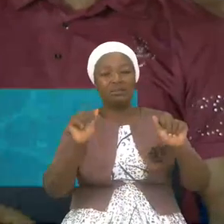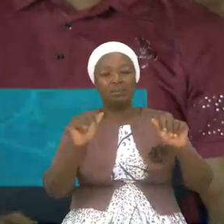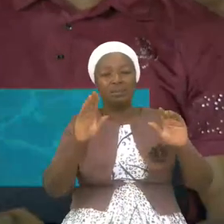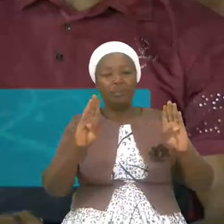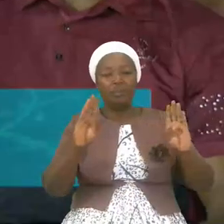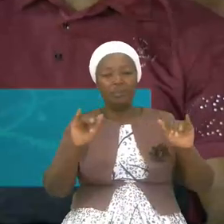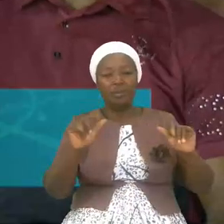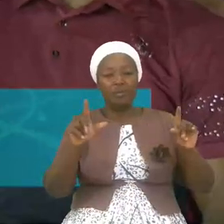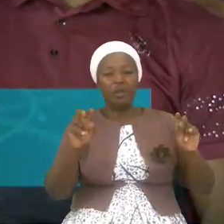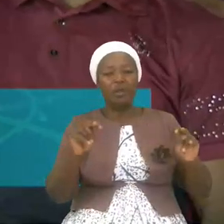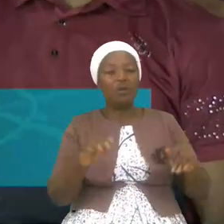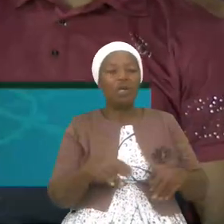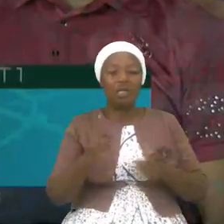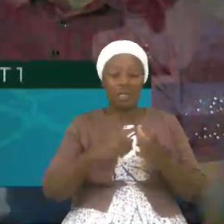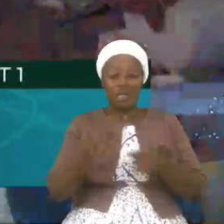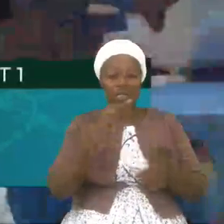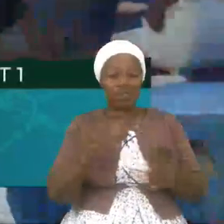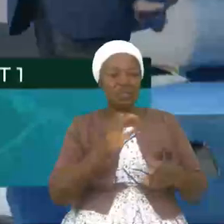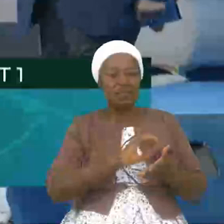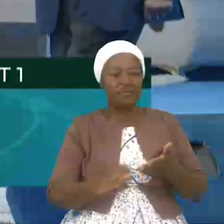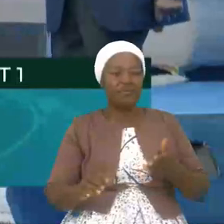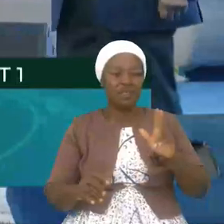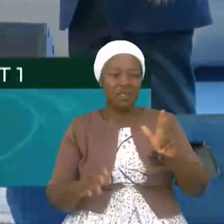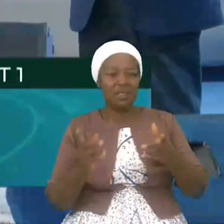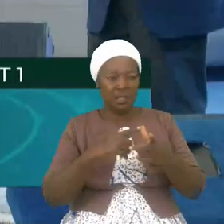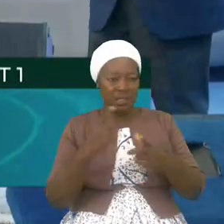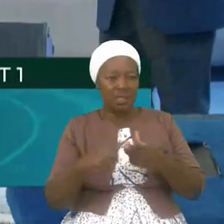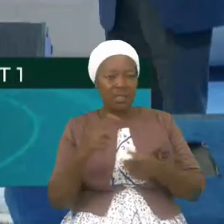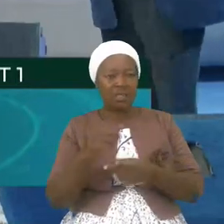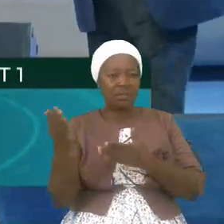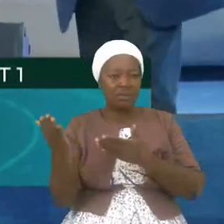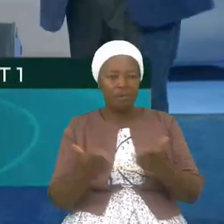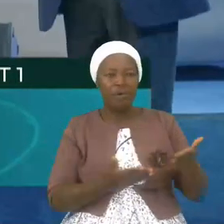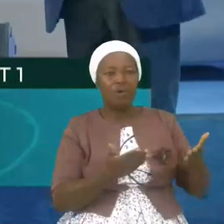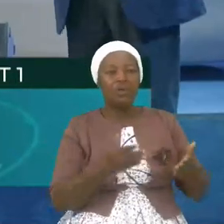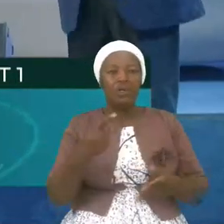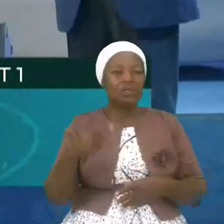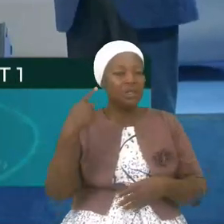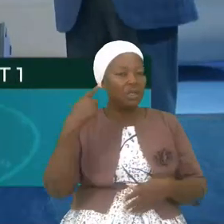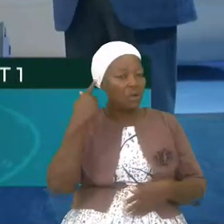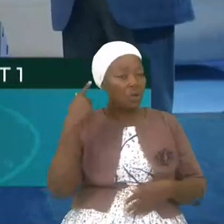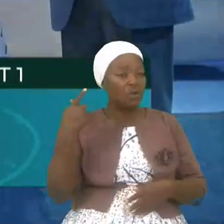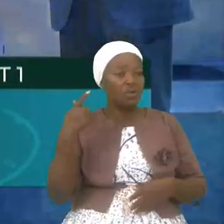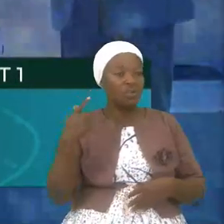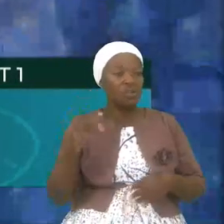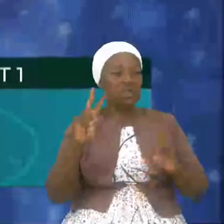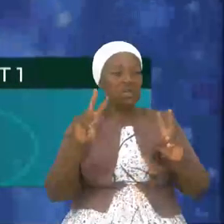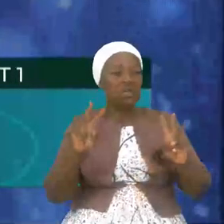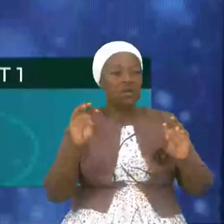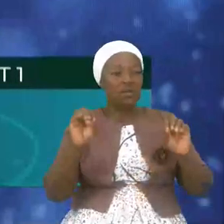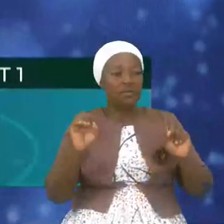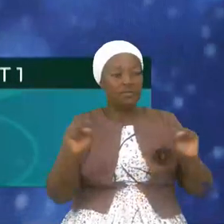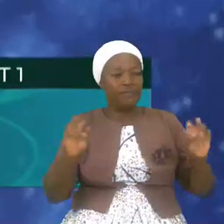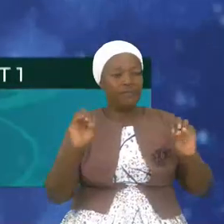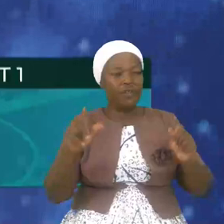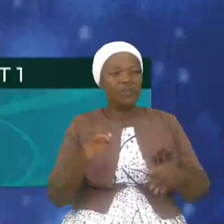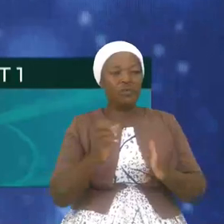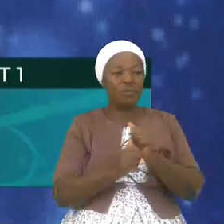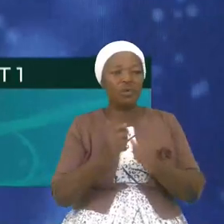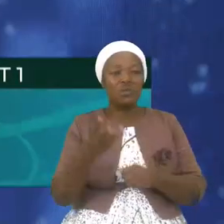Verset 3. Alors, on apporta les vases d'or qui avaient été enlevés du temple de